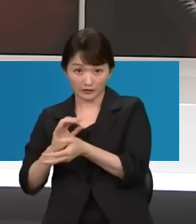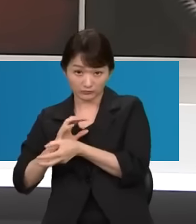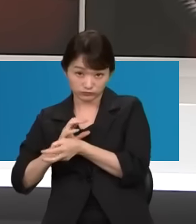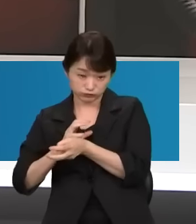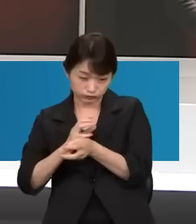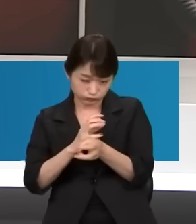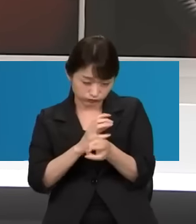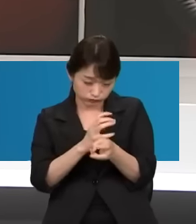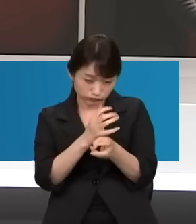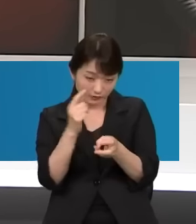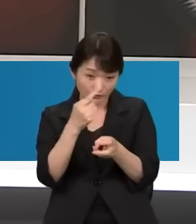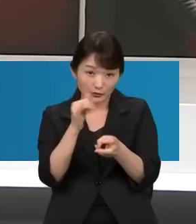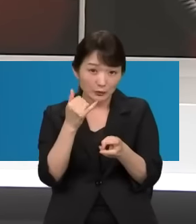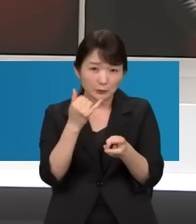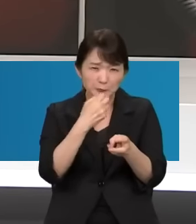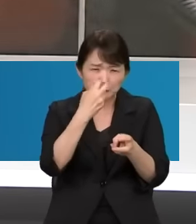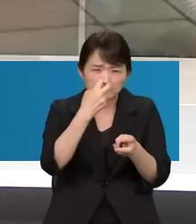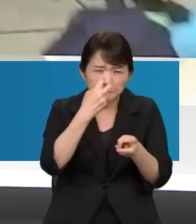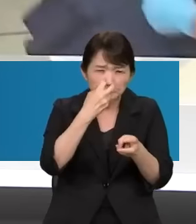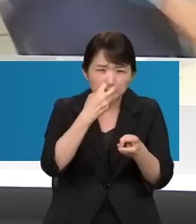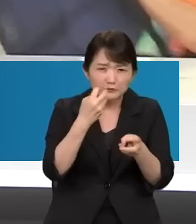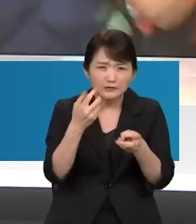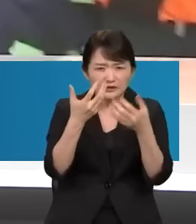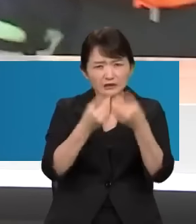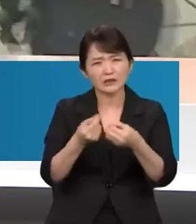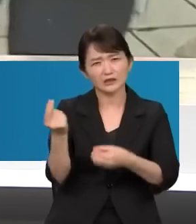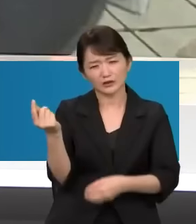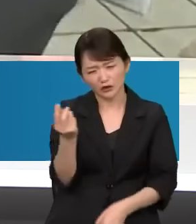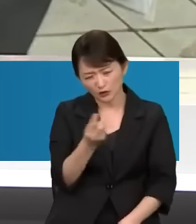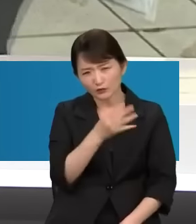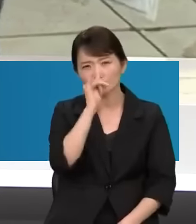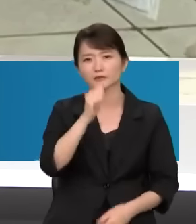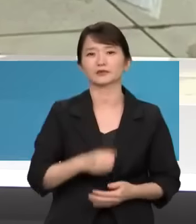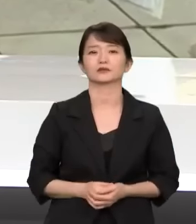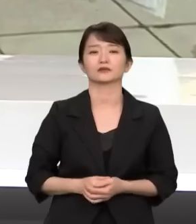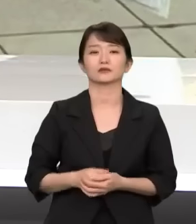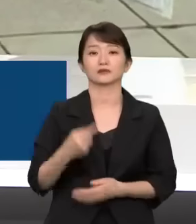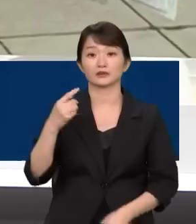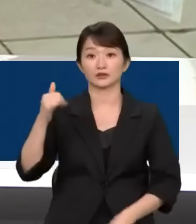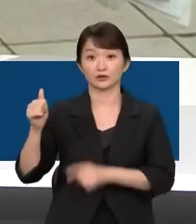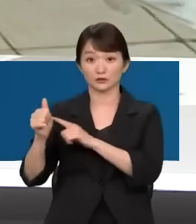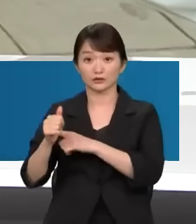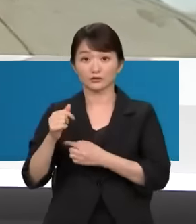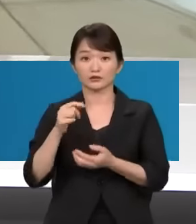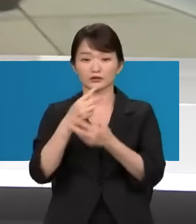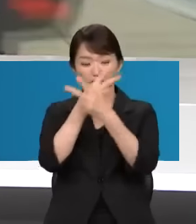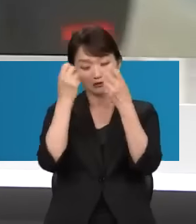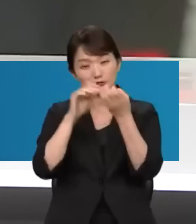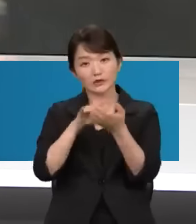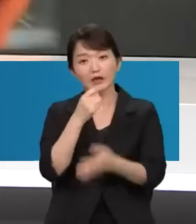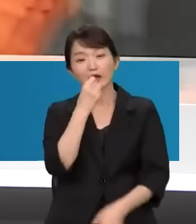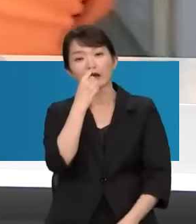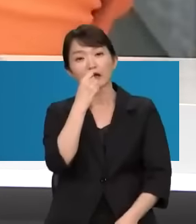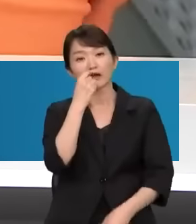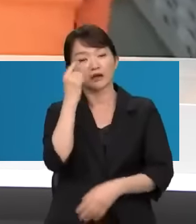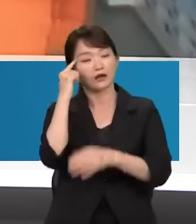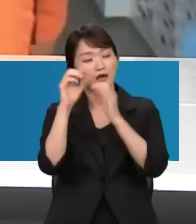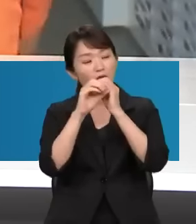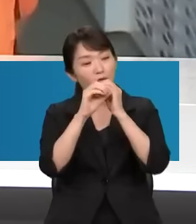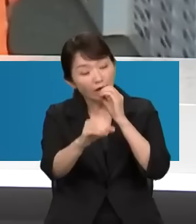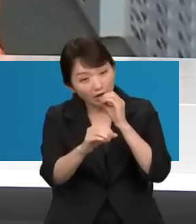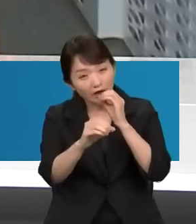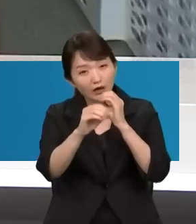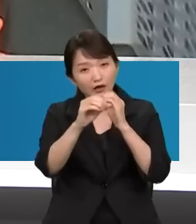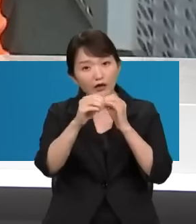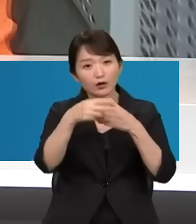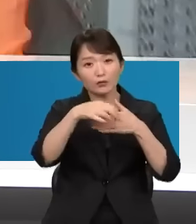심층 취재해보니 이런 사례가 한둘이 아니었습니다. 대원들은 수면제를 삼켜 의식을 잃은 환자가 병원 40군데를